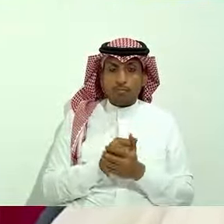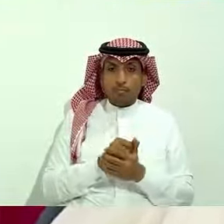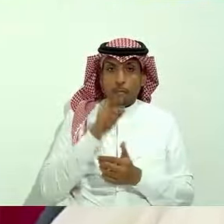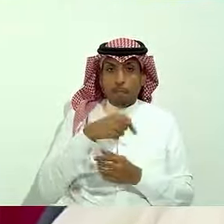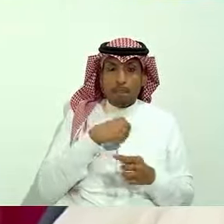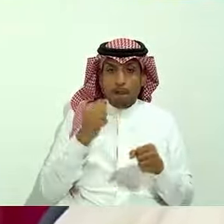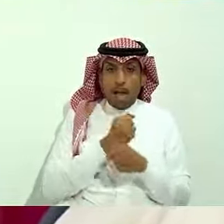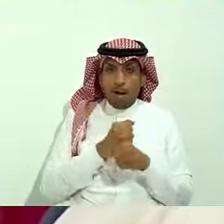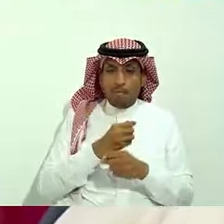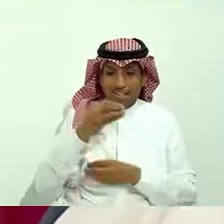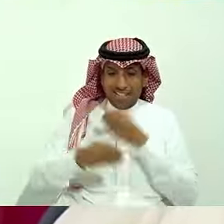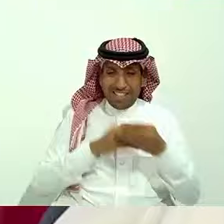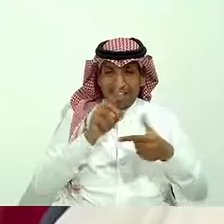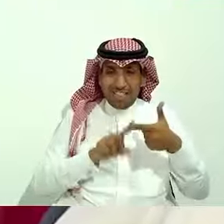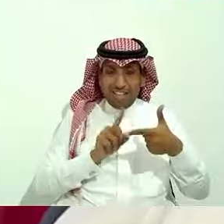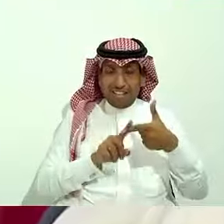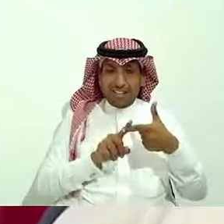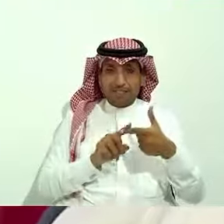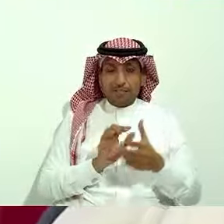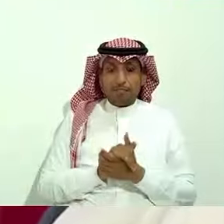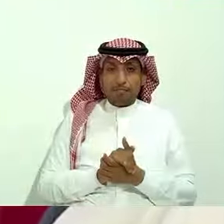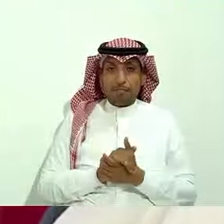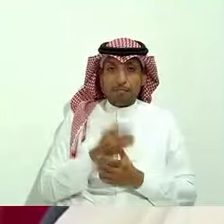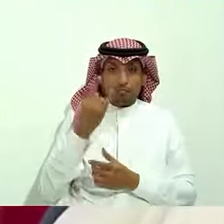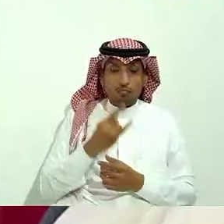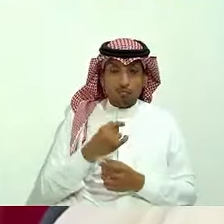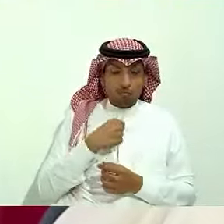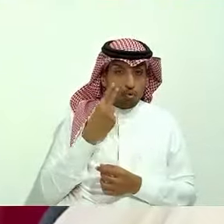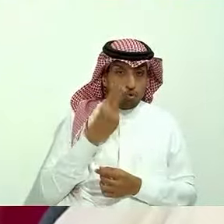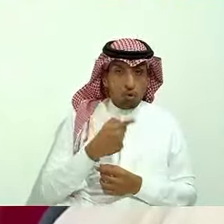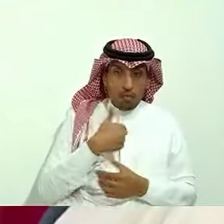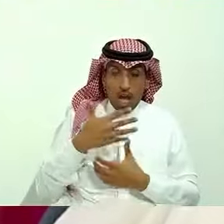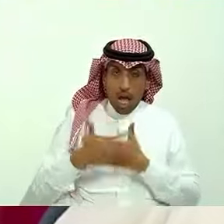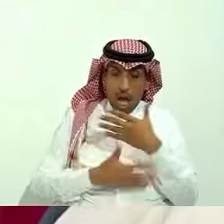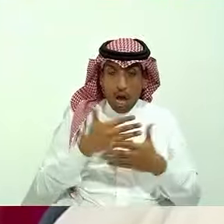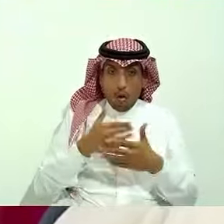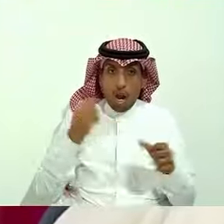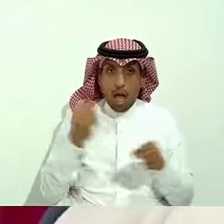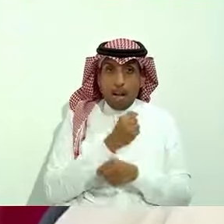السكند هاند او المستخدمه وهالامور، من الاشياء اللي جدا احاول ابحث فيها